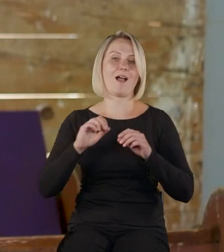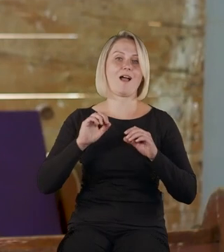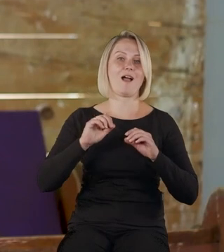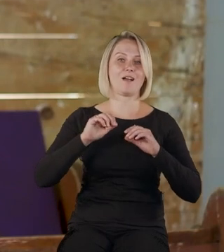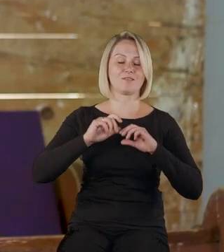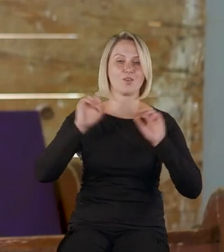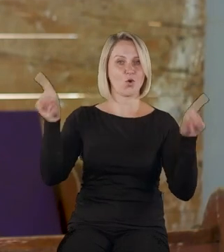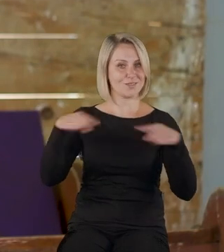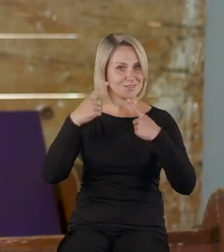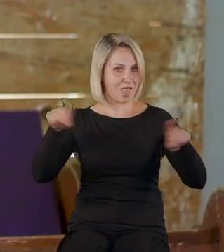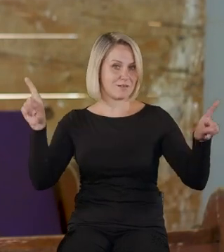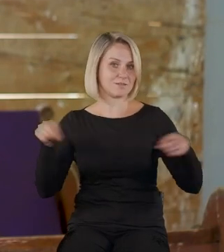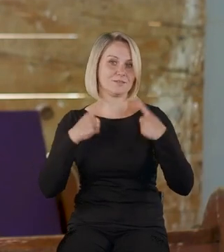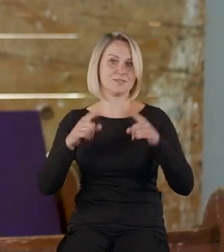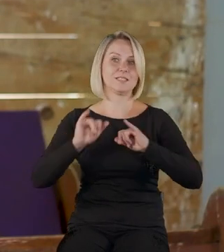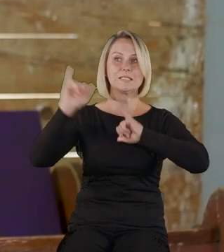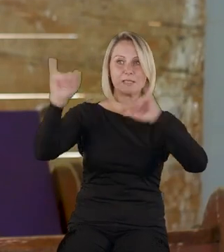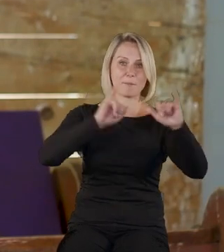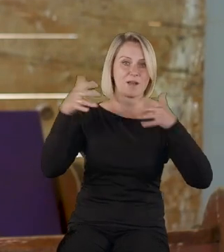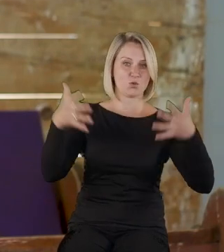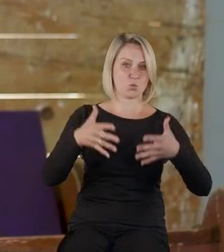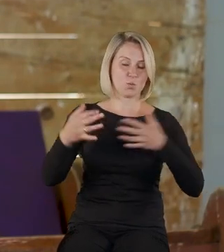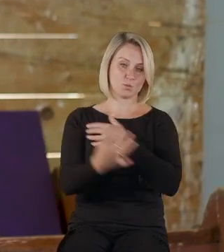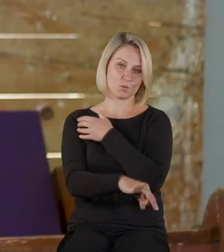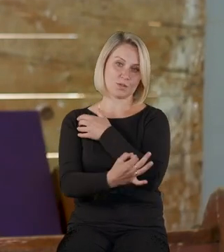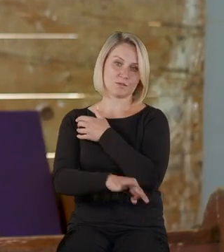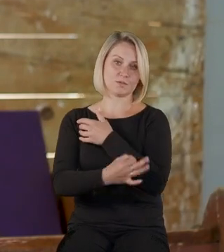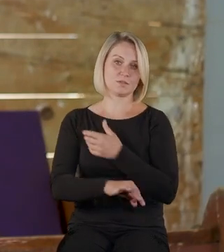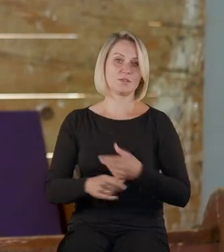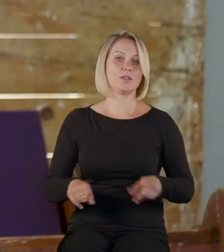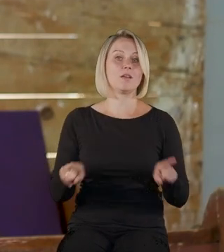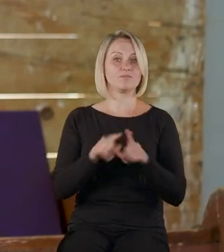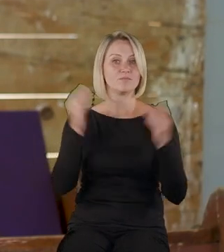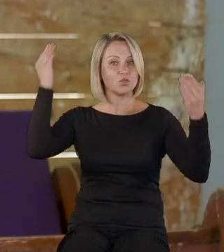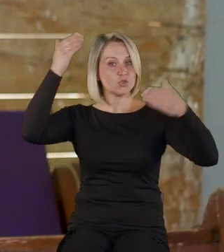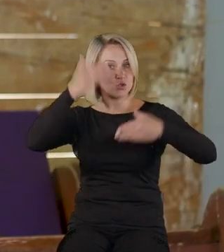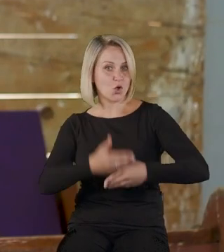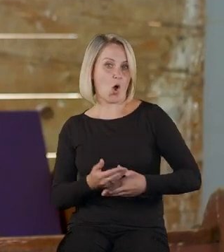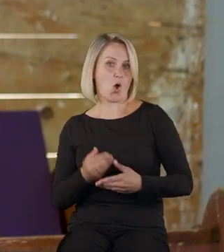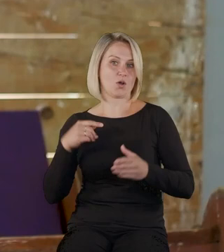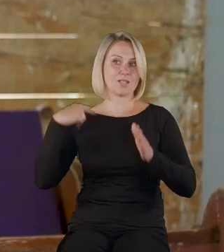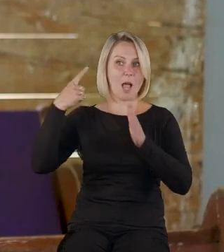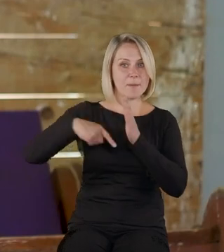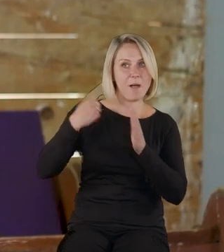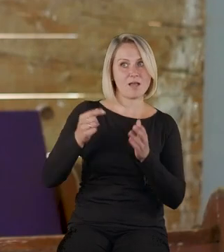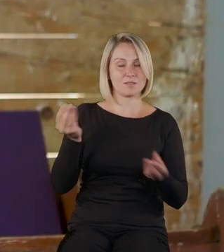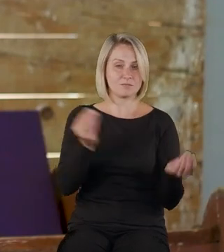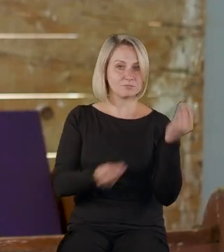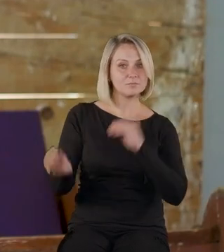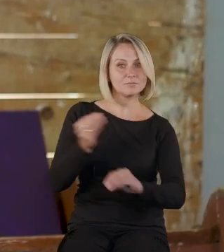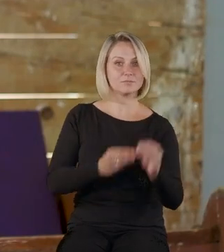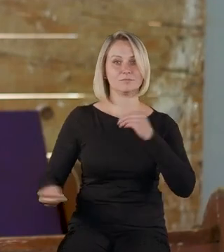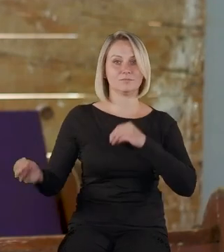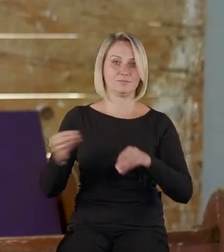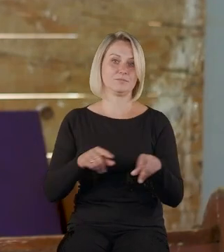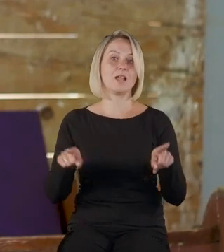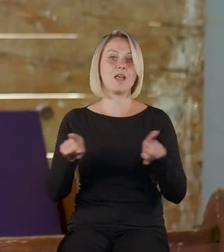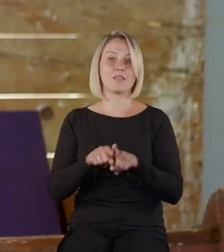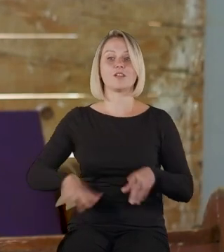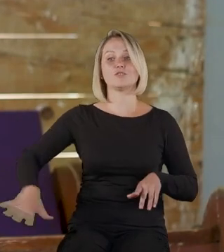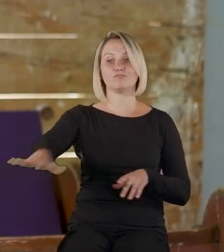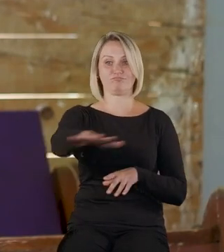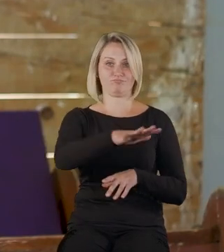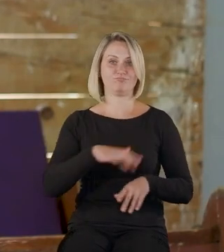koncerty, imprezy w klubie studenckim, Noc twórczości animatora oraz kampus daje